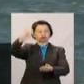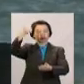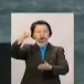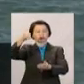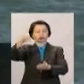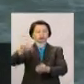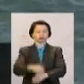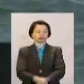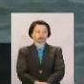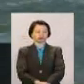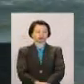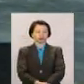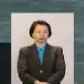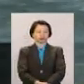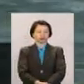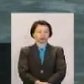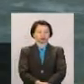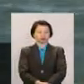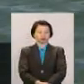perlumbaan itu.